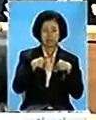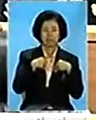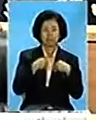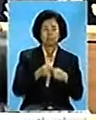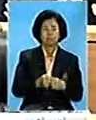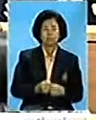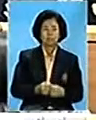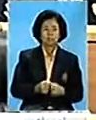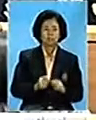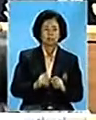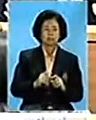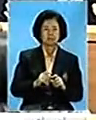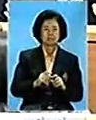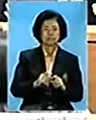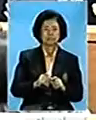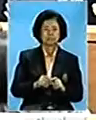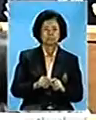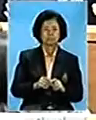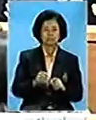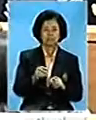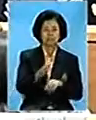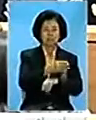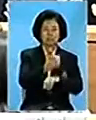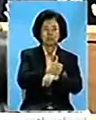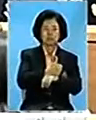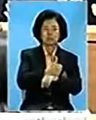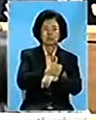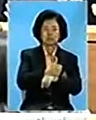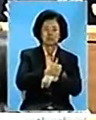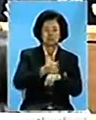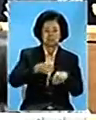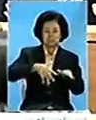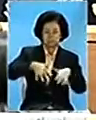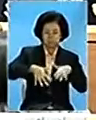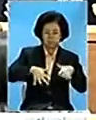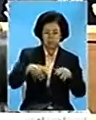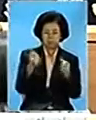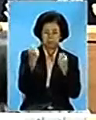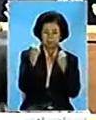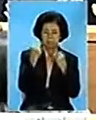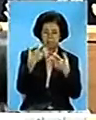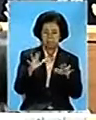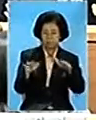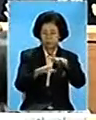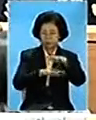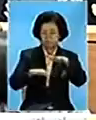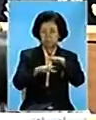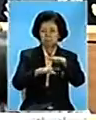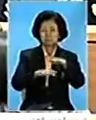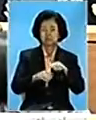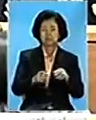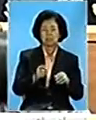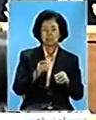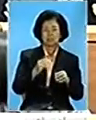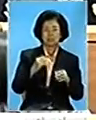งเพราะว่าถ้าการเมืองภาคพลเมืองนี่เข้มแข็งเนี่ยมันจะเป็นรากฐานในการพัฒนาประชาธิปไต